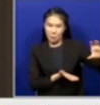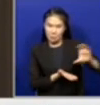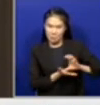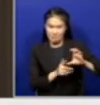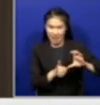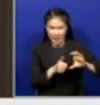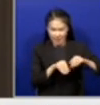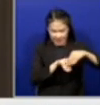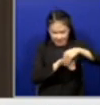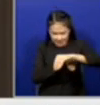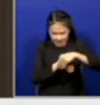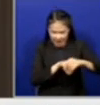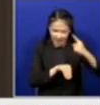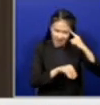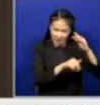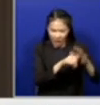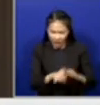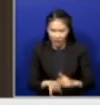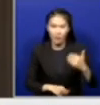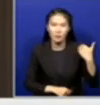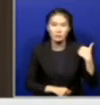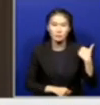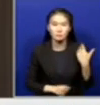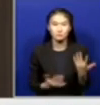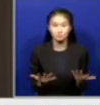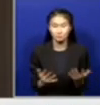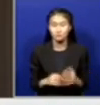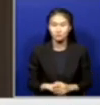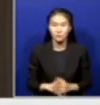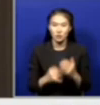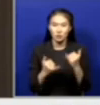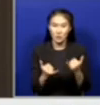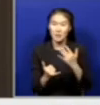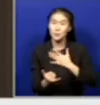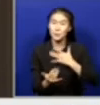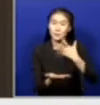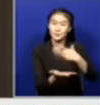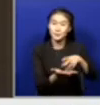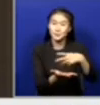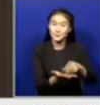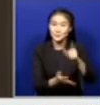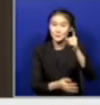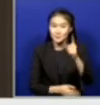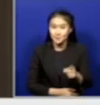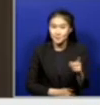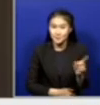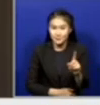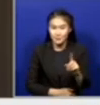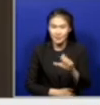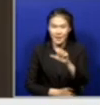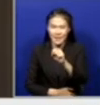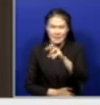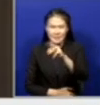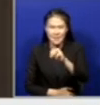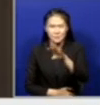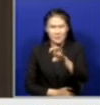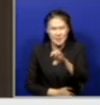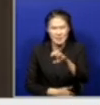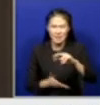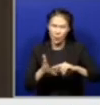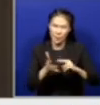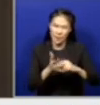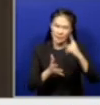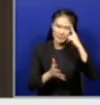ะฮะและท้ายที่สุดในความเป็นจริงที่ผมได้กราบเรียนแล้วก็คือว่า SME จำนวนน้อยนิดละครับที่จะ